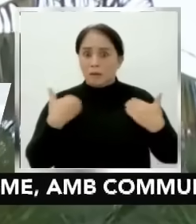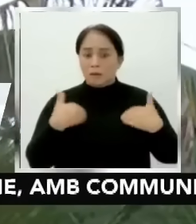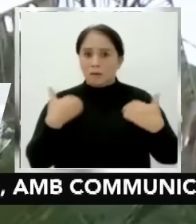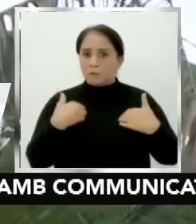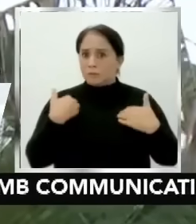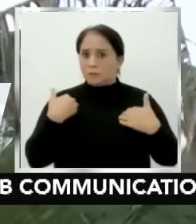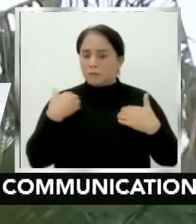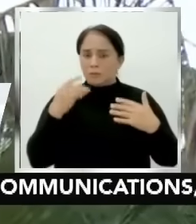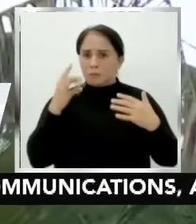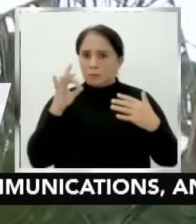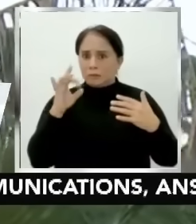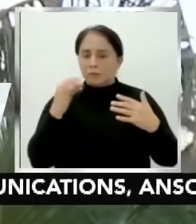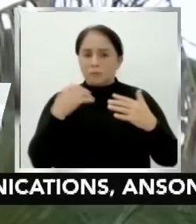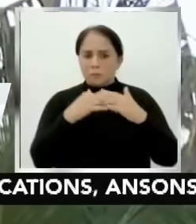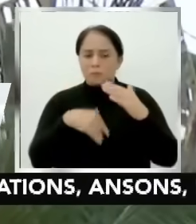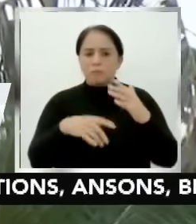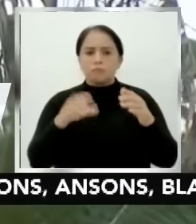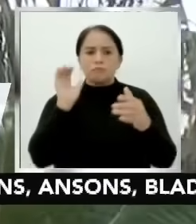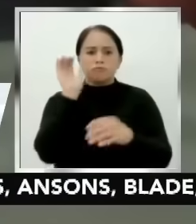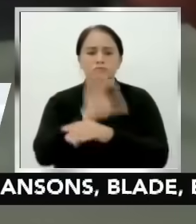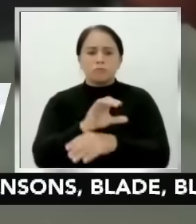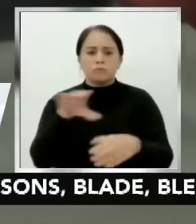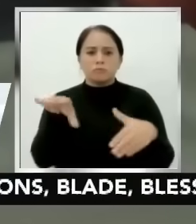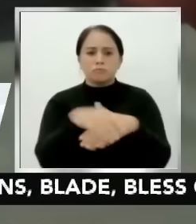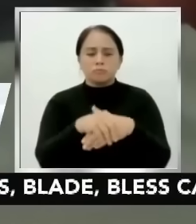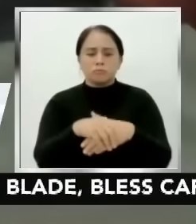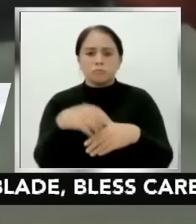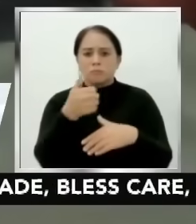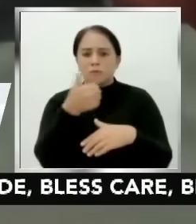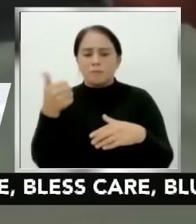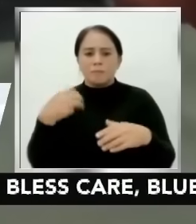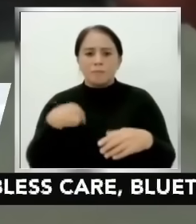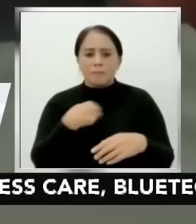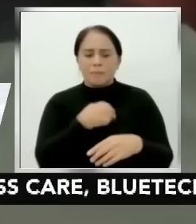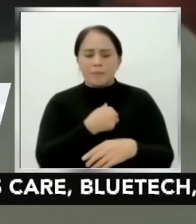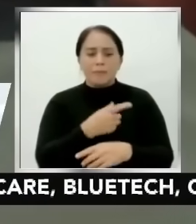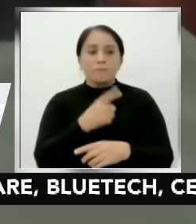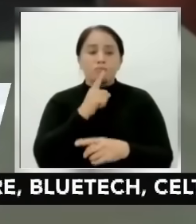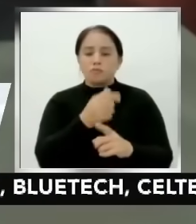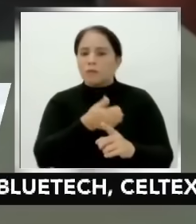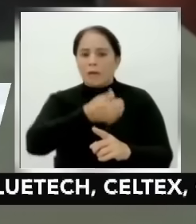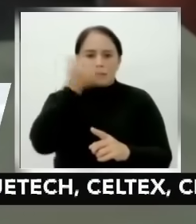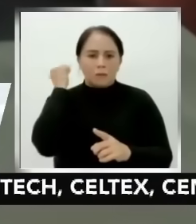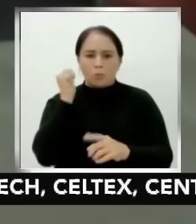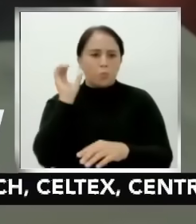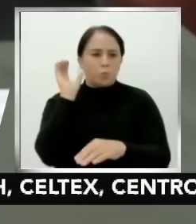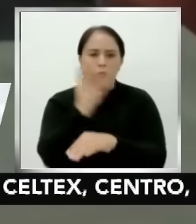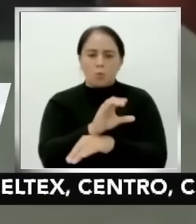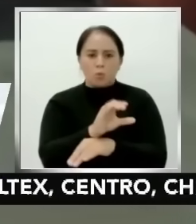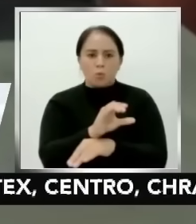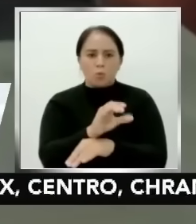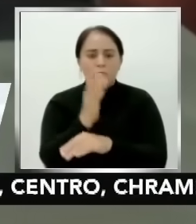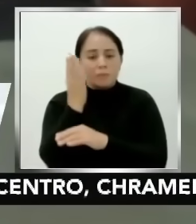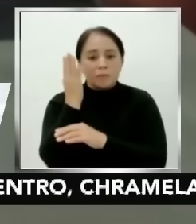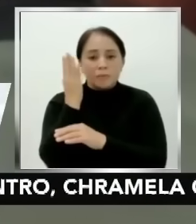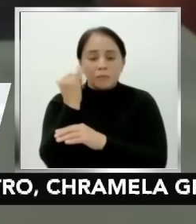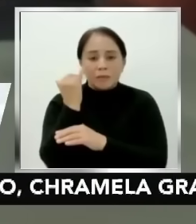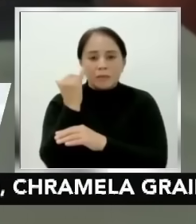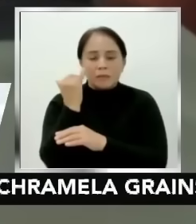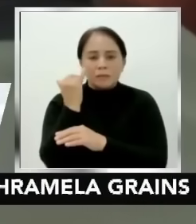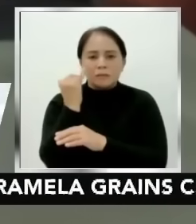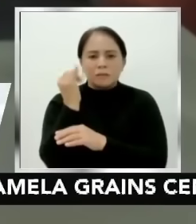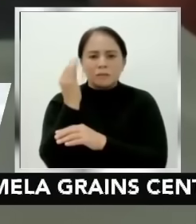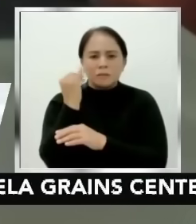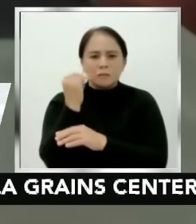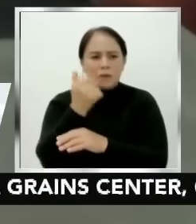umanong ipinapakasal sa ibang mga miyembro. Kahit ayaw nila, sir, kasi pinipilit sila, sir, kasi bakit ayaw niyong